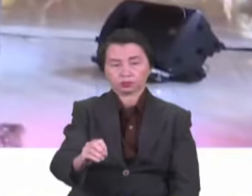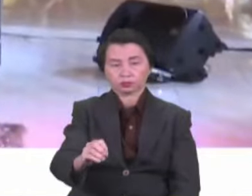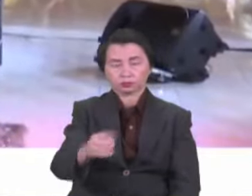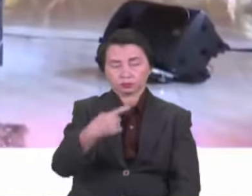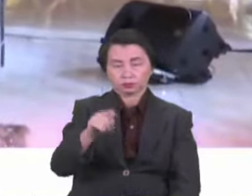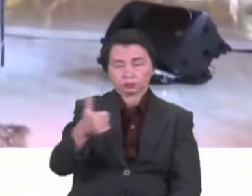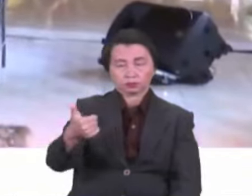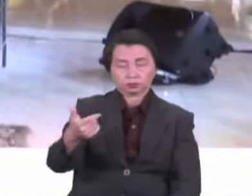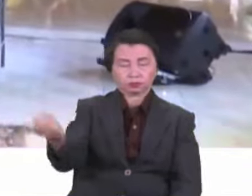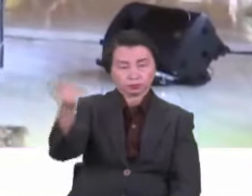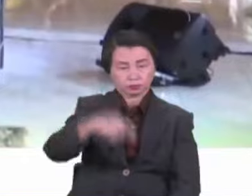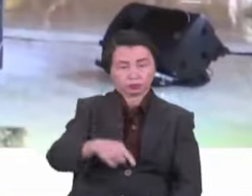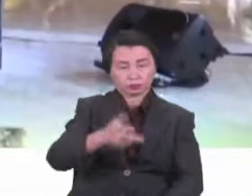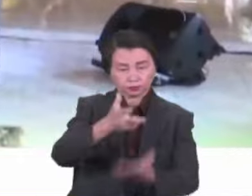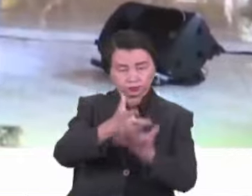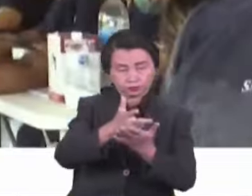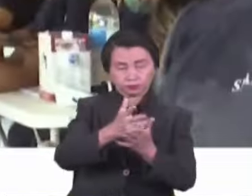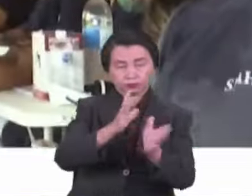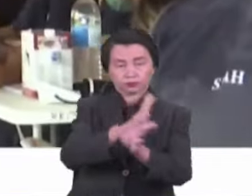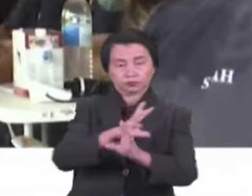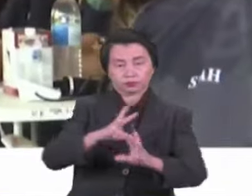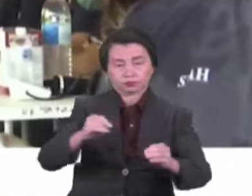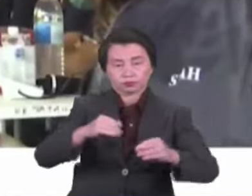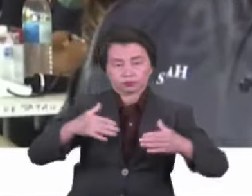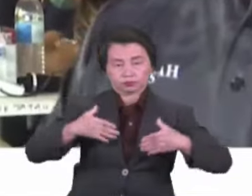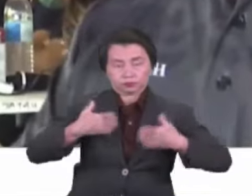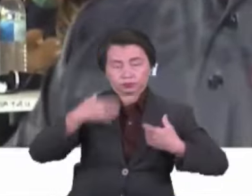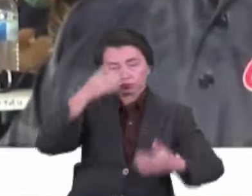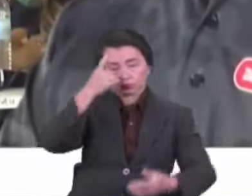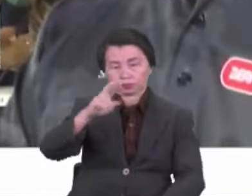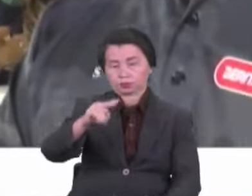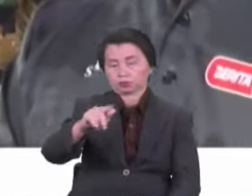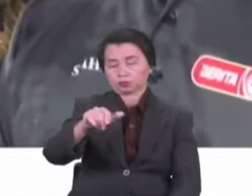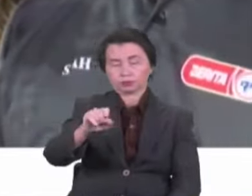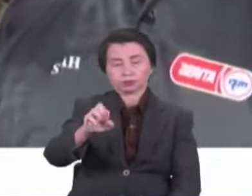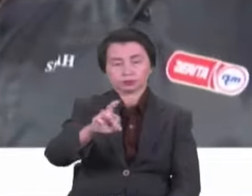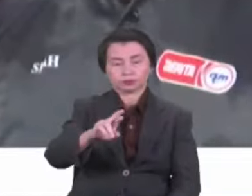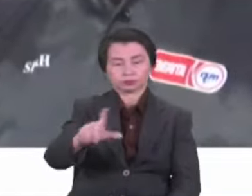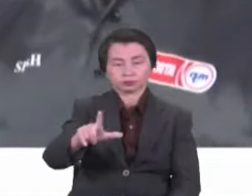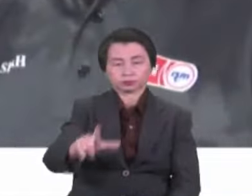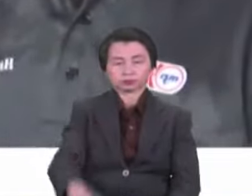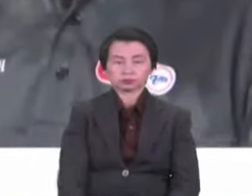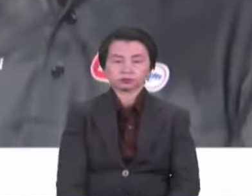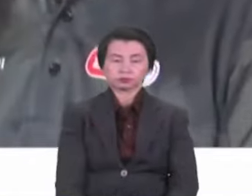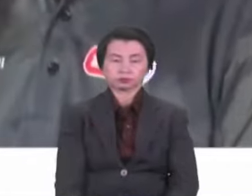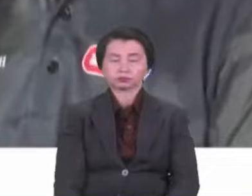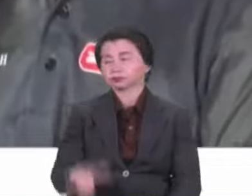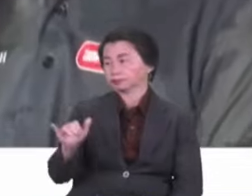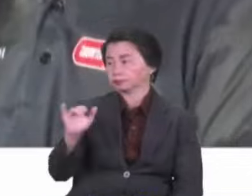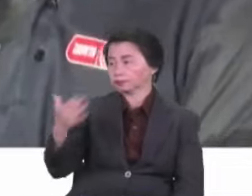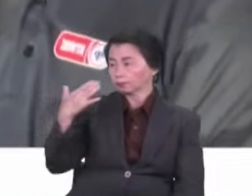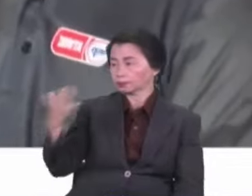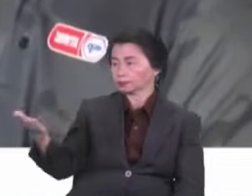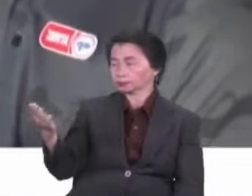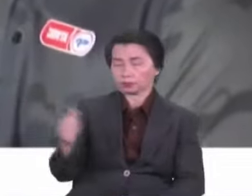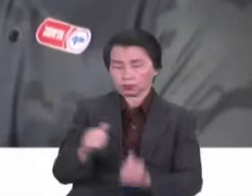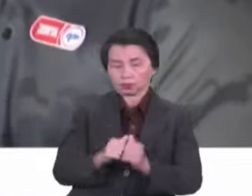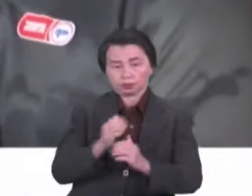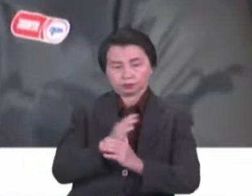juga kehadiran pengarah penyiaran negeri Sarawak yang berbahagia Encik Nasrul Hakim Mohamad Noh. Ya, terima kasih Rajas